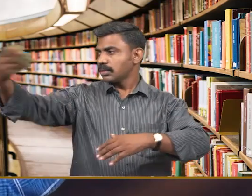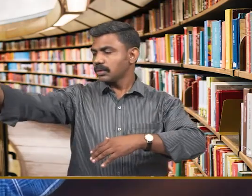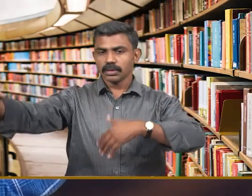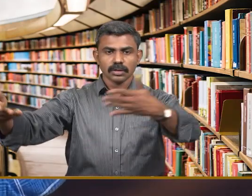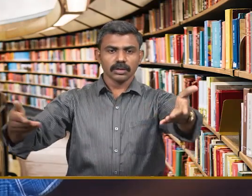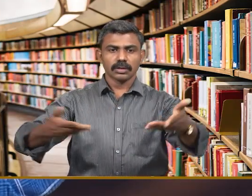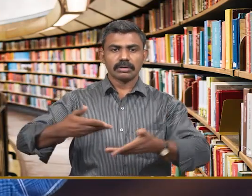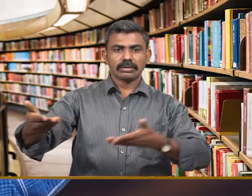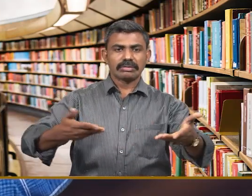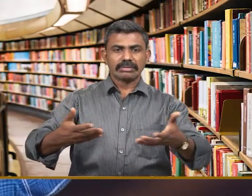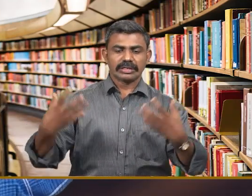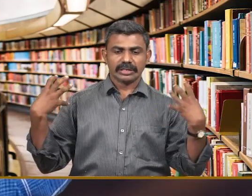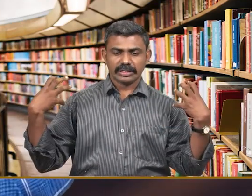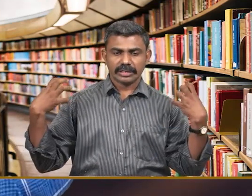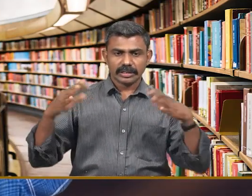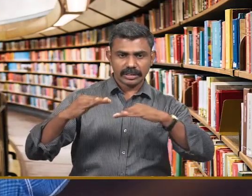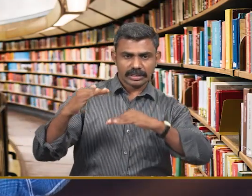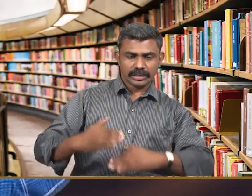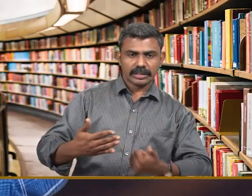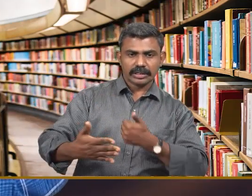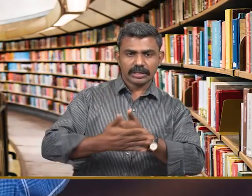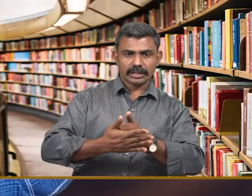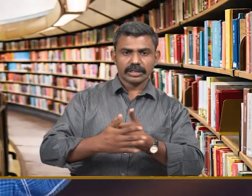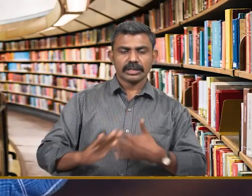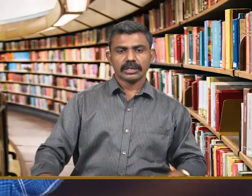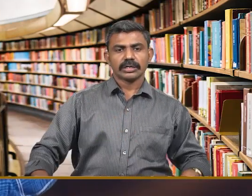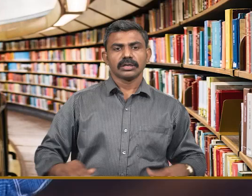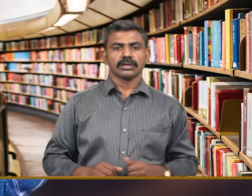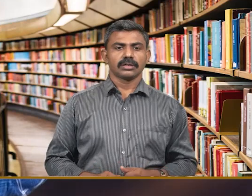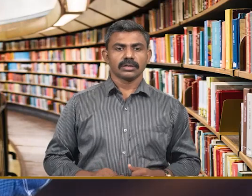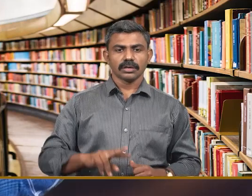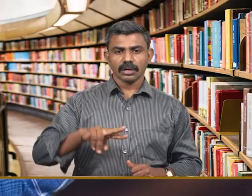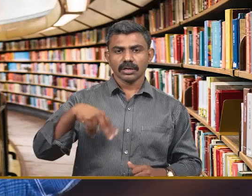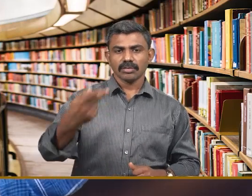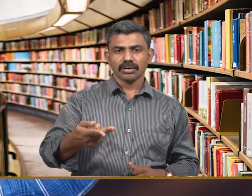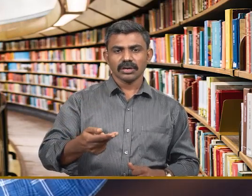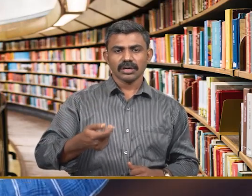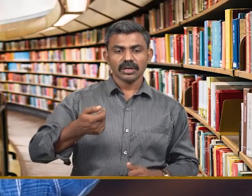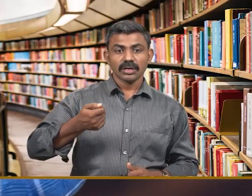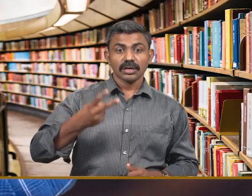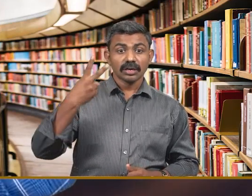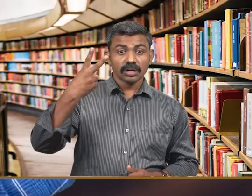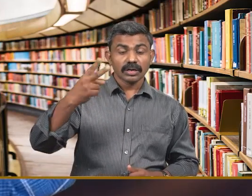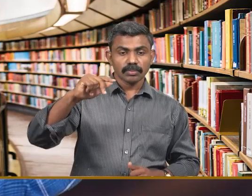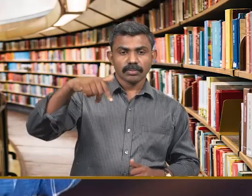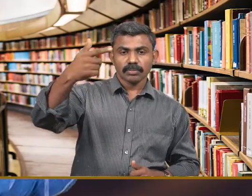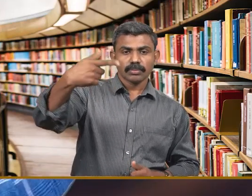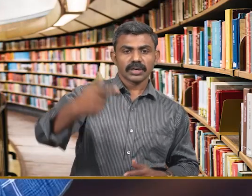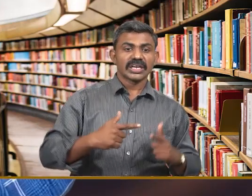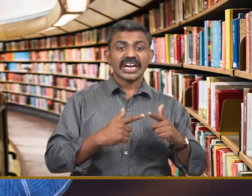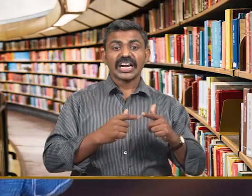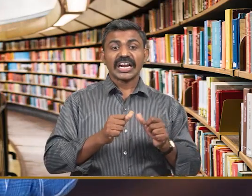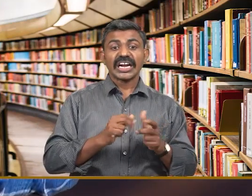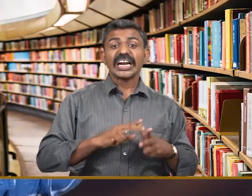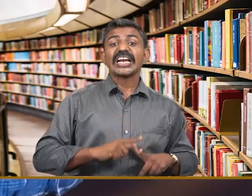அயல்நாட்டு வர்த்தகங்கள் எல்லாமே பாதித்தது. ஸோ ஏன்னா இது அடிப்படையான பொருள் கூட அவங்க இரட்டிப்பான ஒரு முறையில் வரிய வச்சதுனால இது வந்து இதாச்சு. எதுக்கு இதை